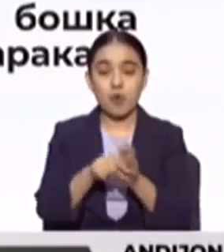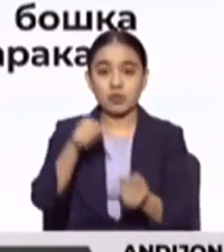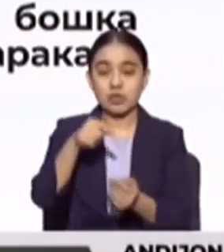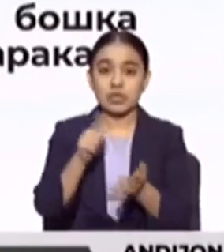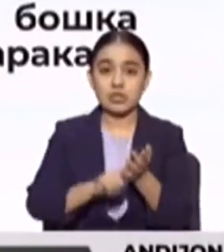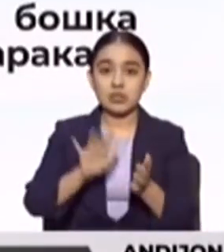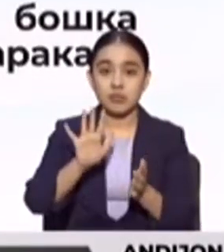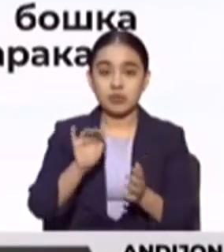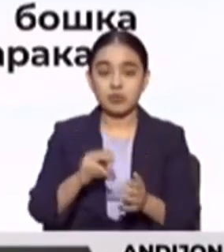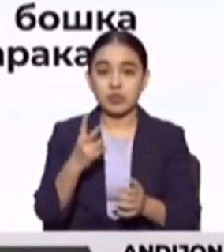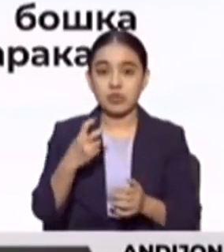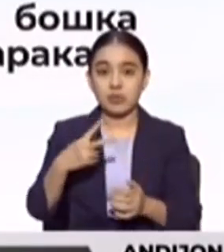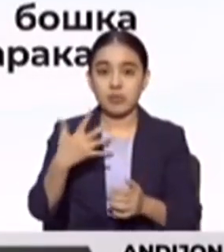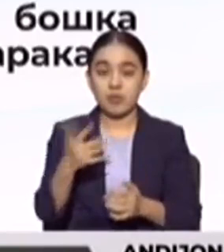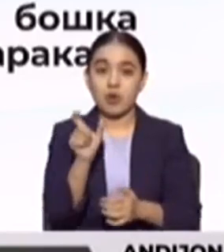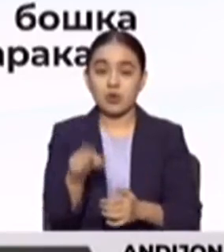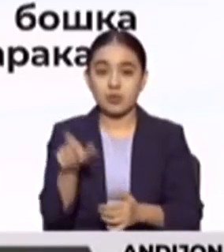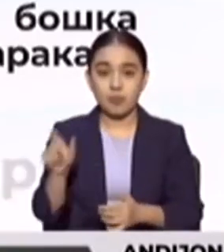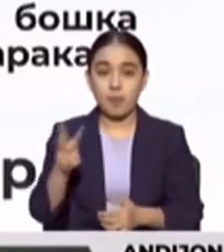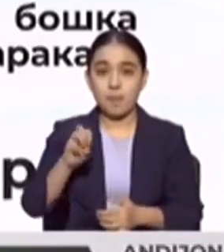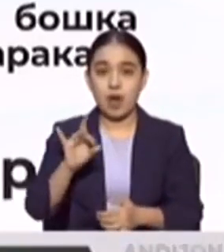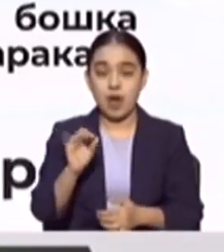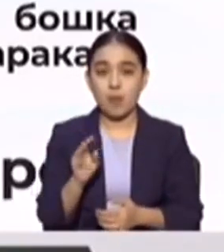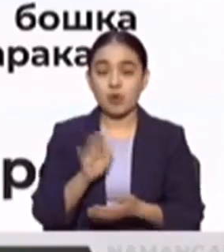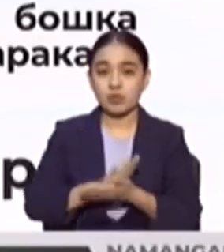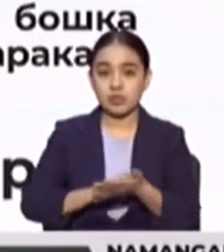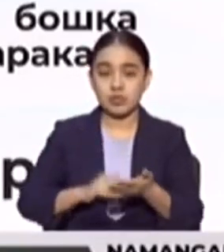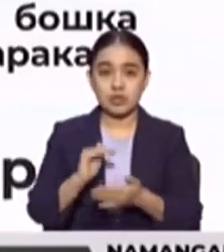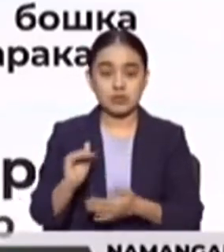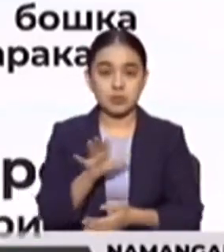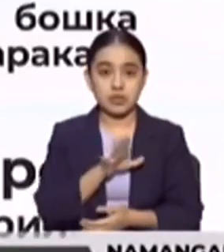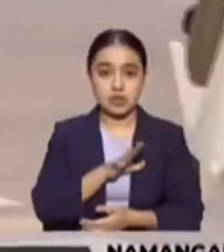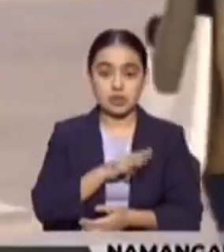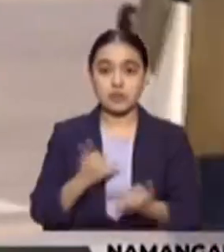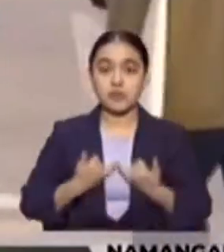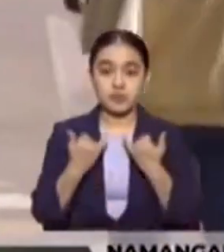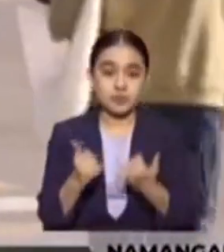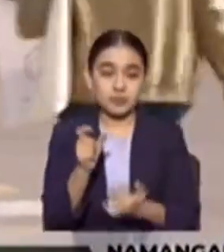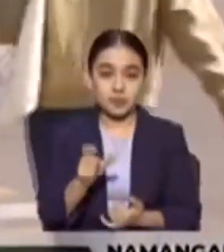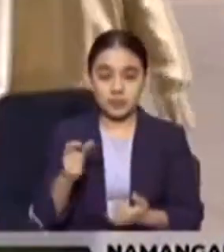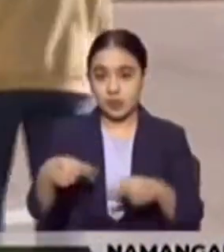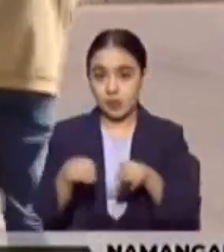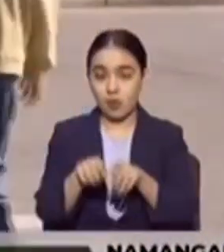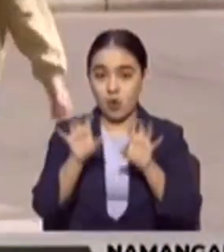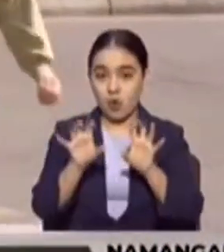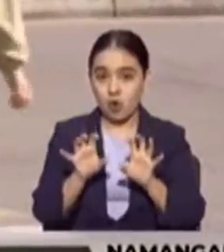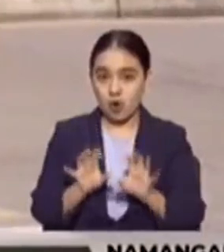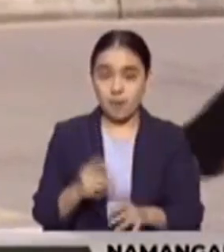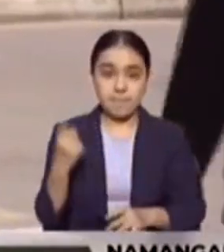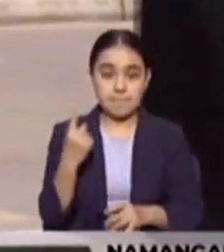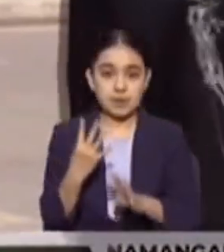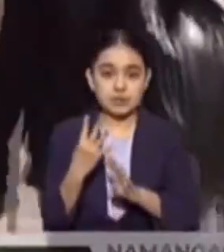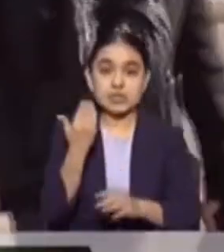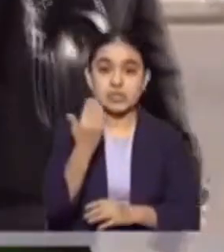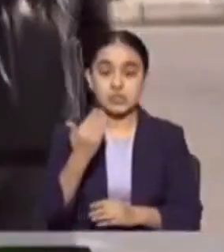binoan 75225 nafar fuqaroga ma'muriy bayonnomalar rasmiylashtirilgan. Hurmatli fuqarolar, bu kabi qonun qoidalar birinchi